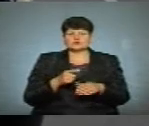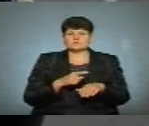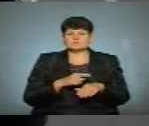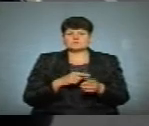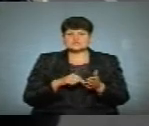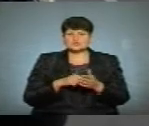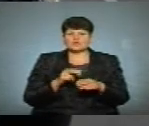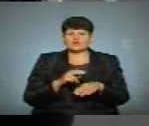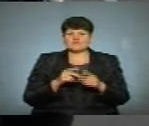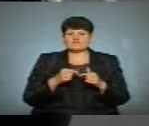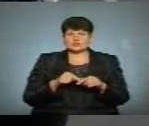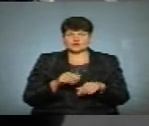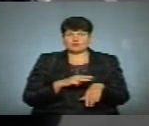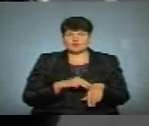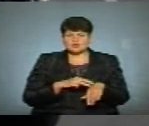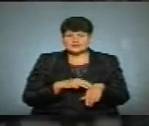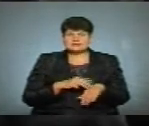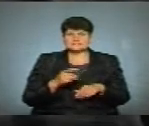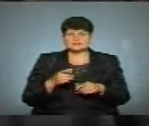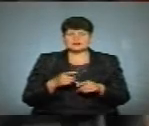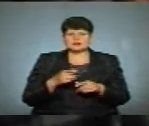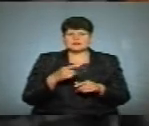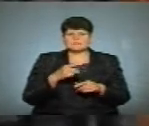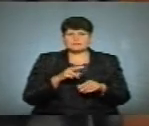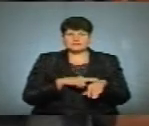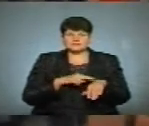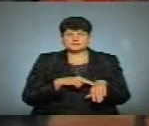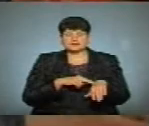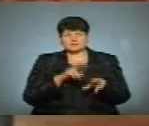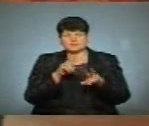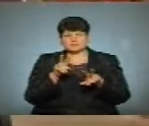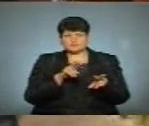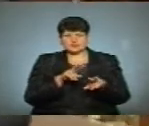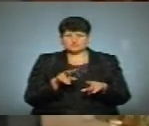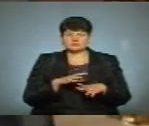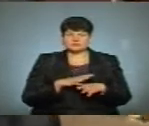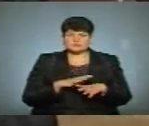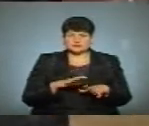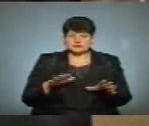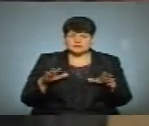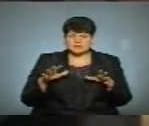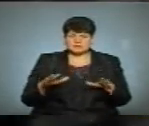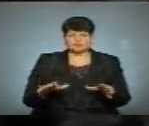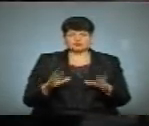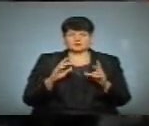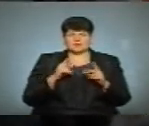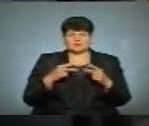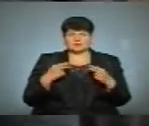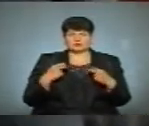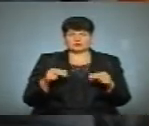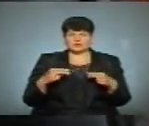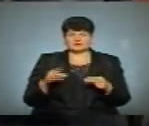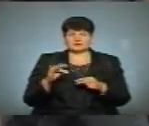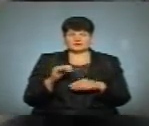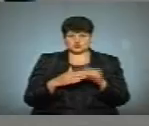відділу поліції Петро Довгань. За його словами, правоохоронці стежать за тим, аби не було несанкціонованої торгівлі з рук у